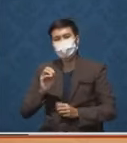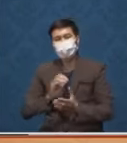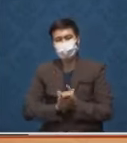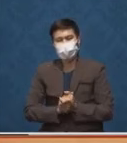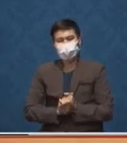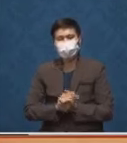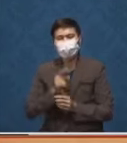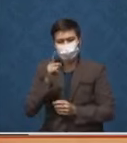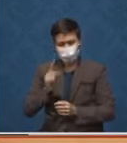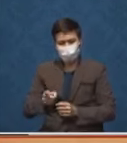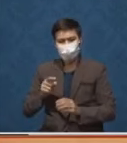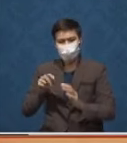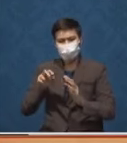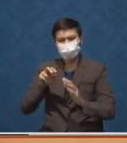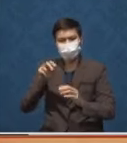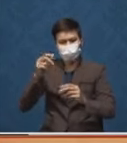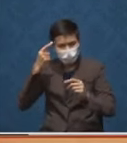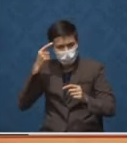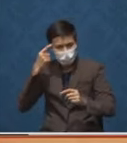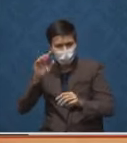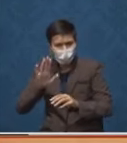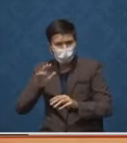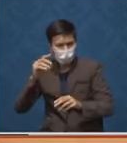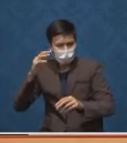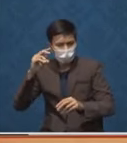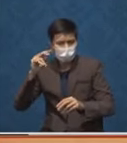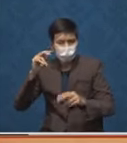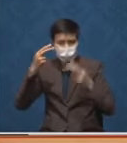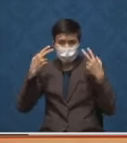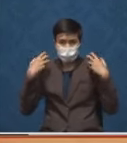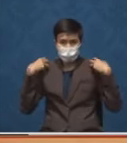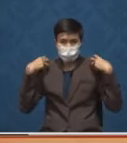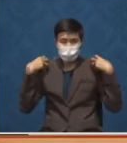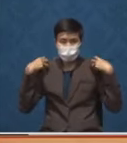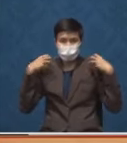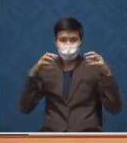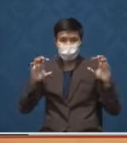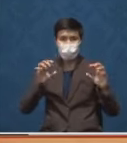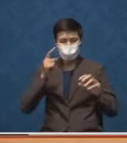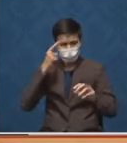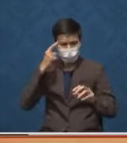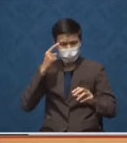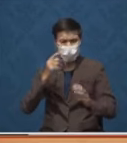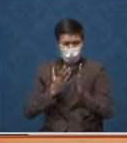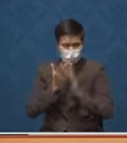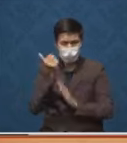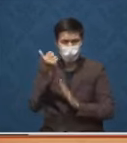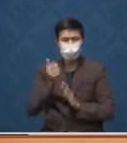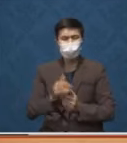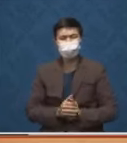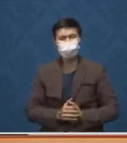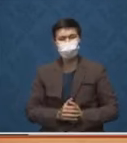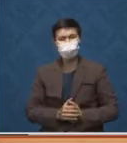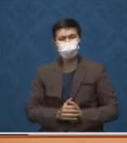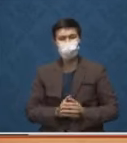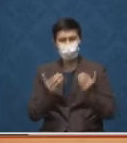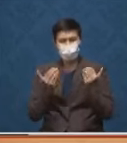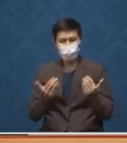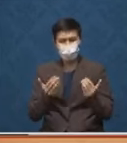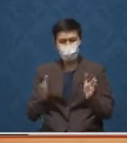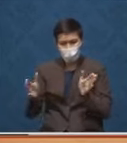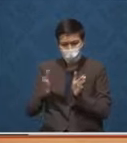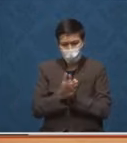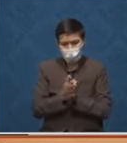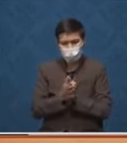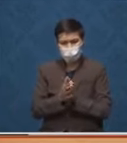ายจากรัฐบาลถึงจะสามารถแก้ไขสถานการณ์ได้สำเร็จทีนี้เข้าสู่เรื่องของการควบรวม True